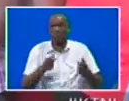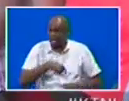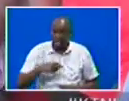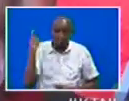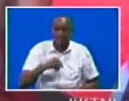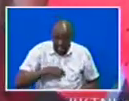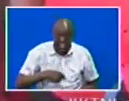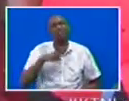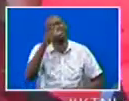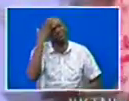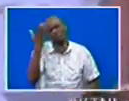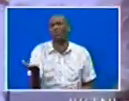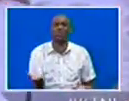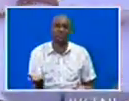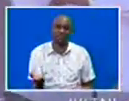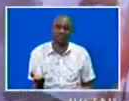Hata nyinyi mnajua.